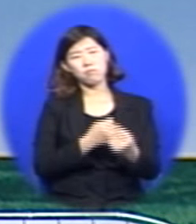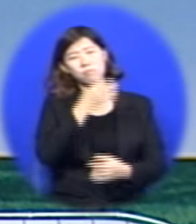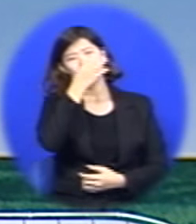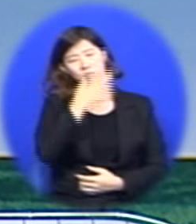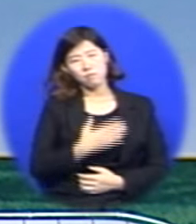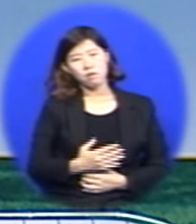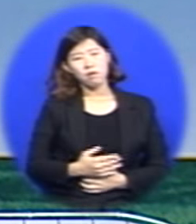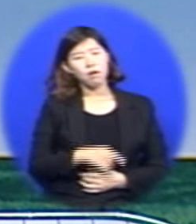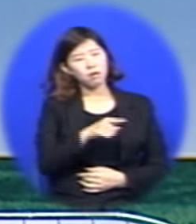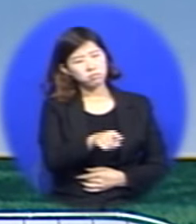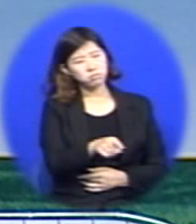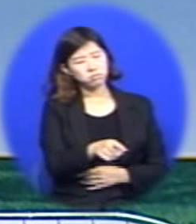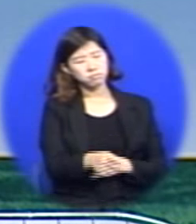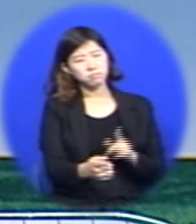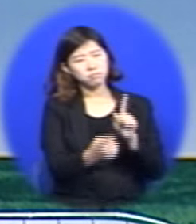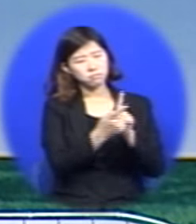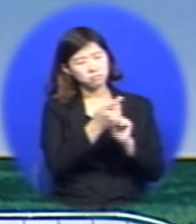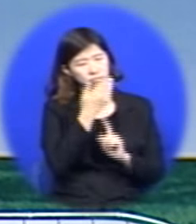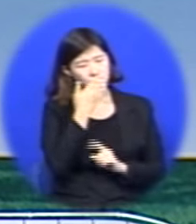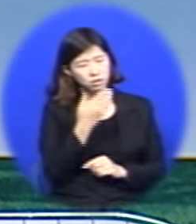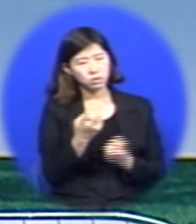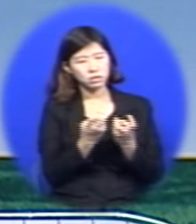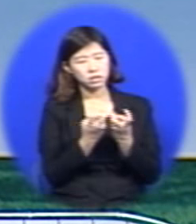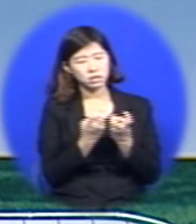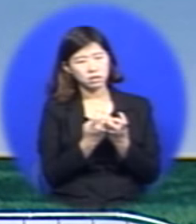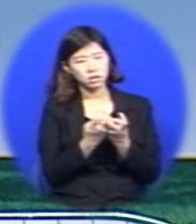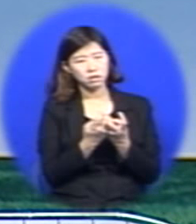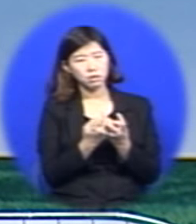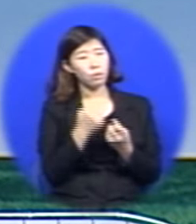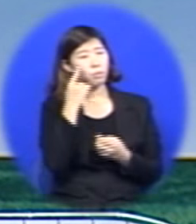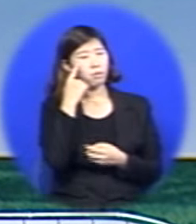있을까? 찾아오겠다는 연락을 받았습니다.